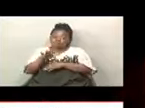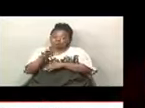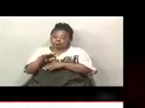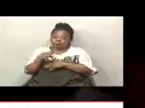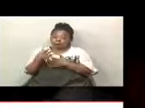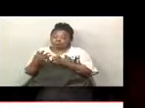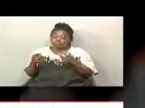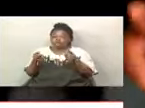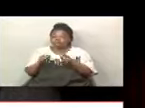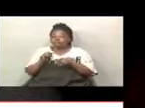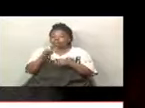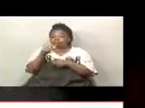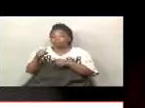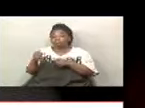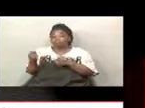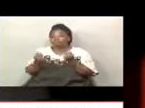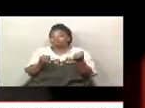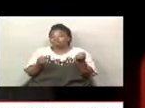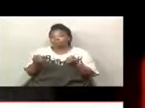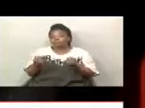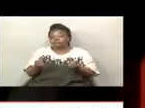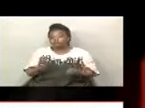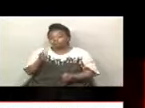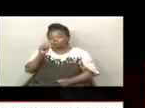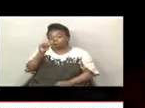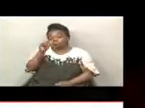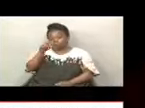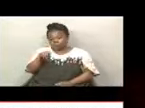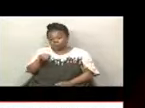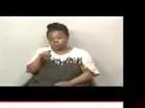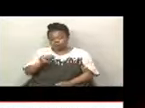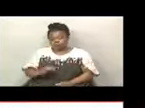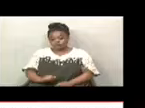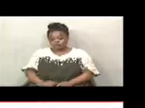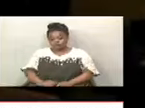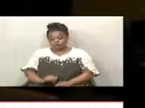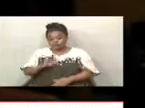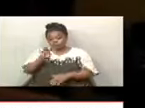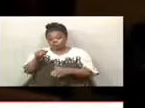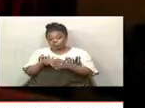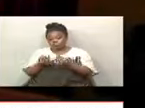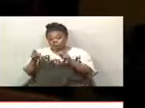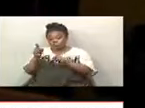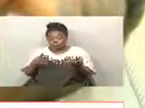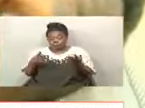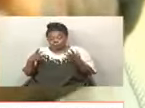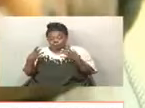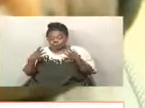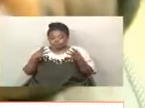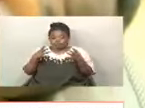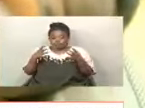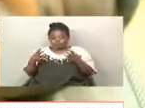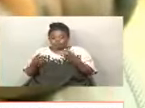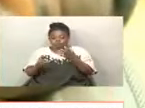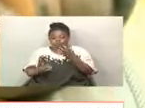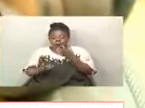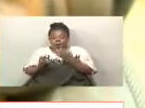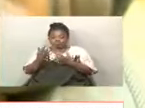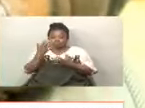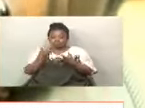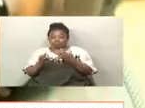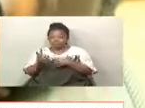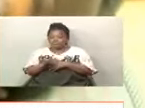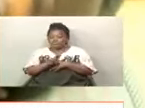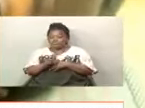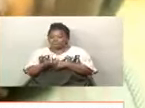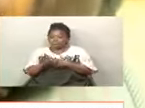nayingiya ndi kawundo AP baabwe abantu bonna ngatufa nenga mbadde mu kuvuga liro